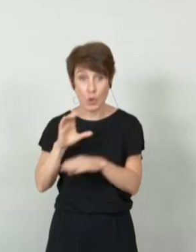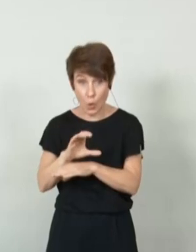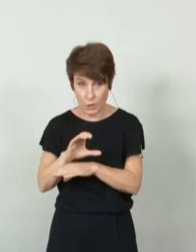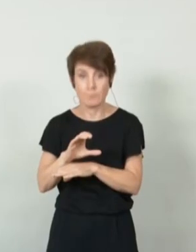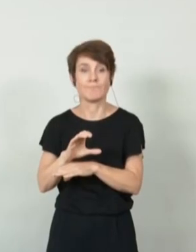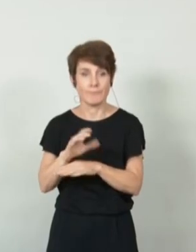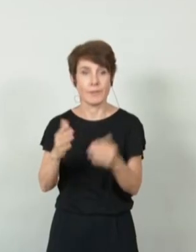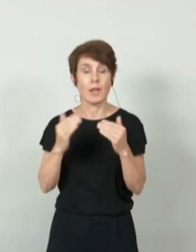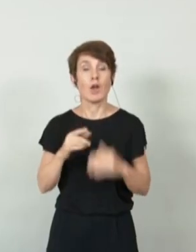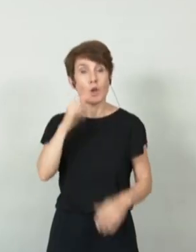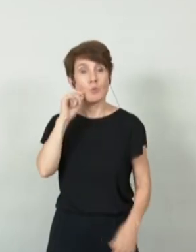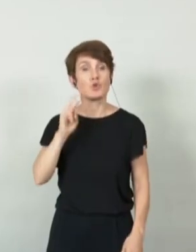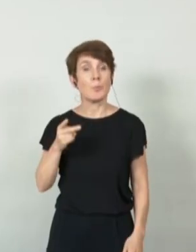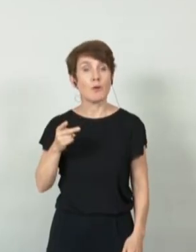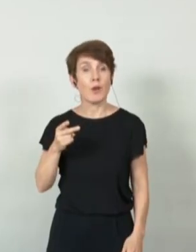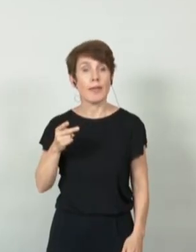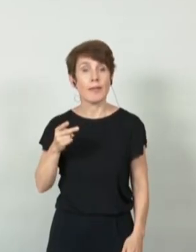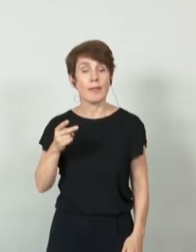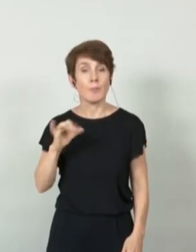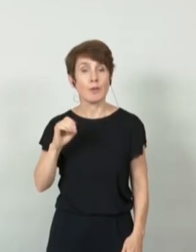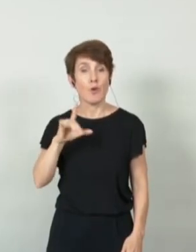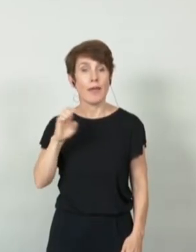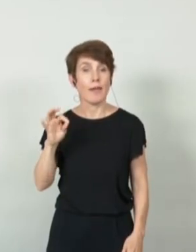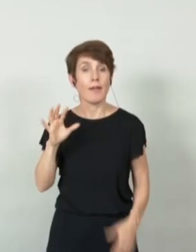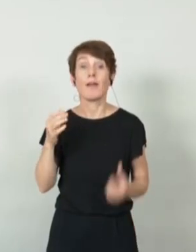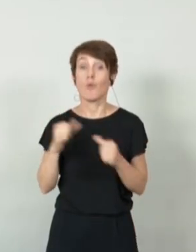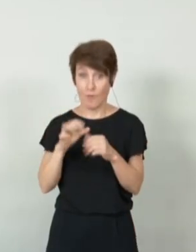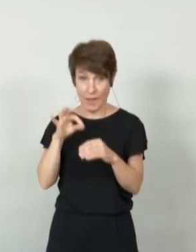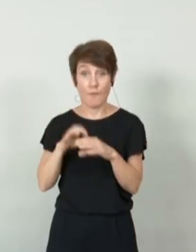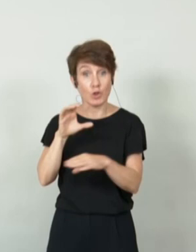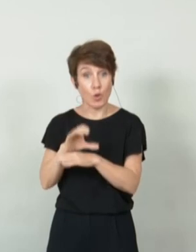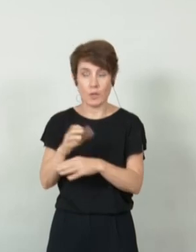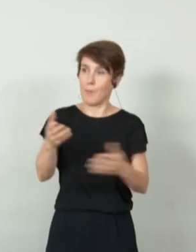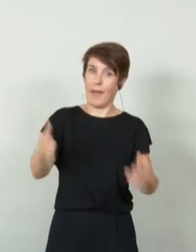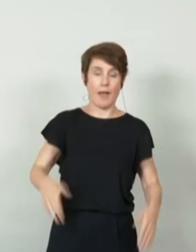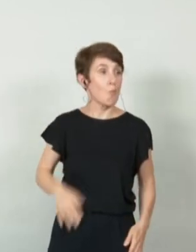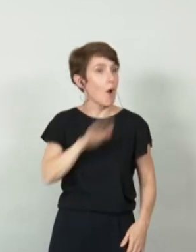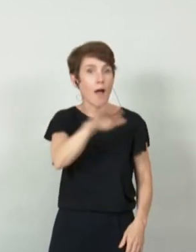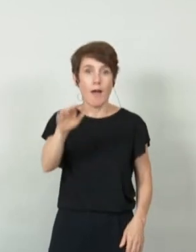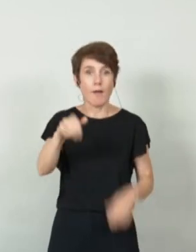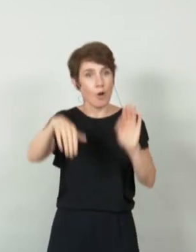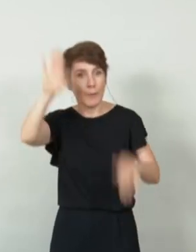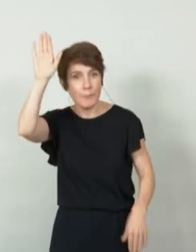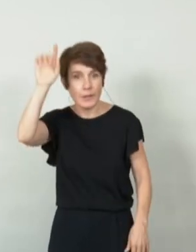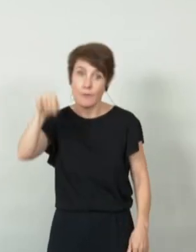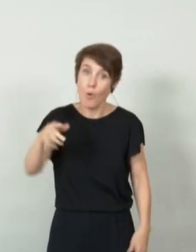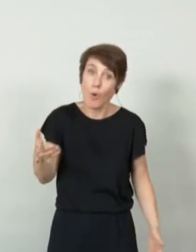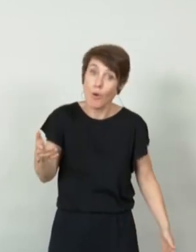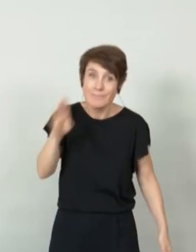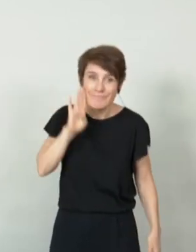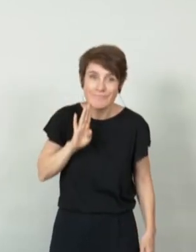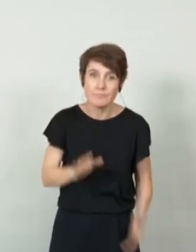Monsieur picoler vous votez quoi contre et ben il faut dire quand je les appelle le patron monsieur picolé